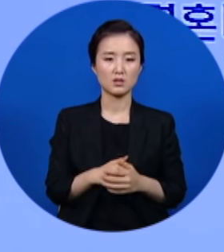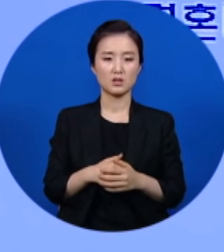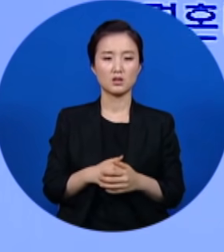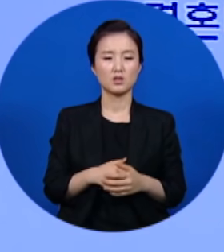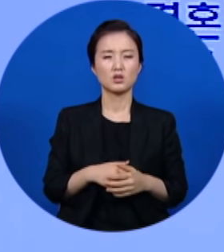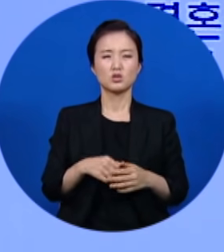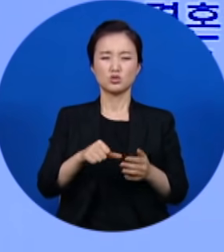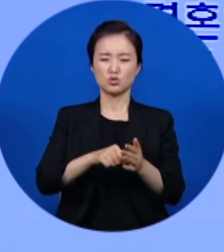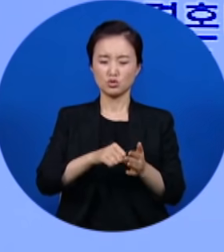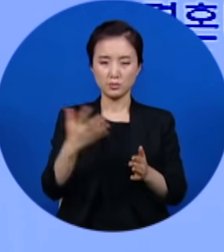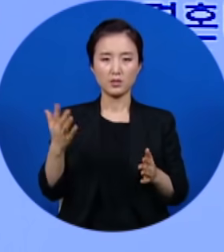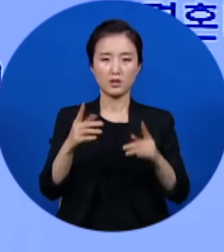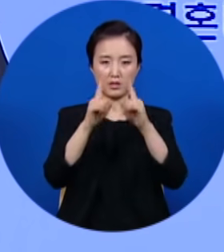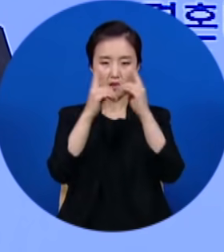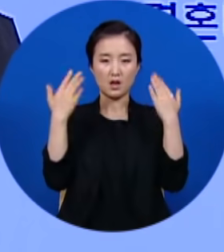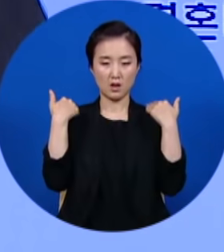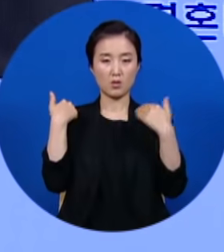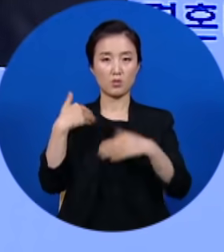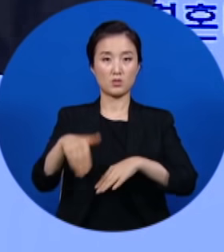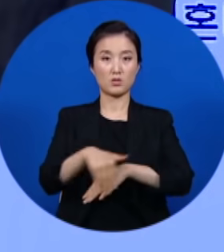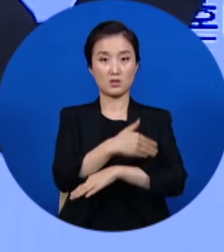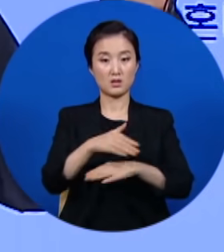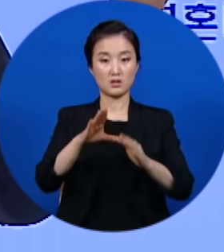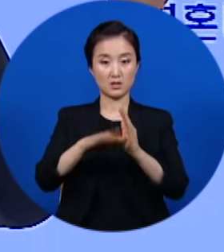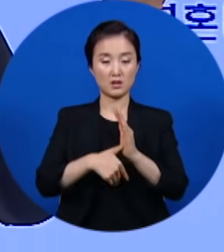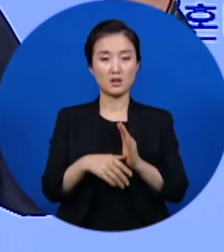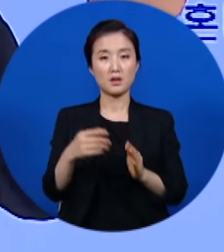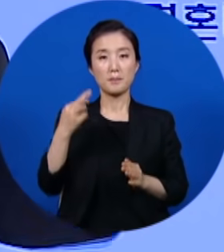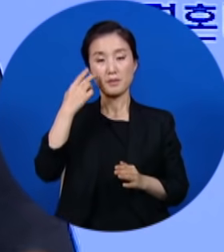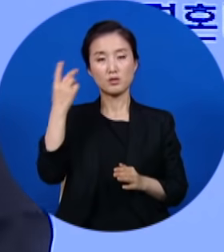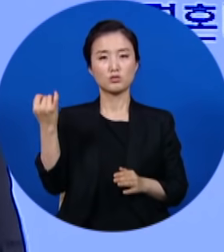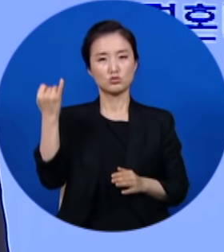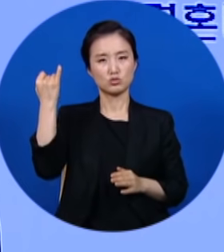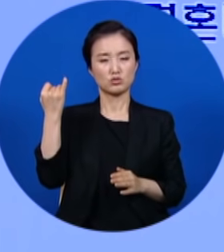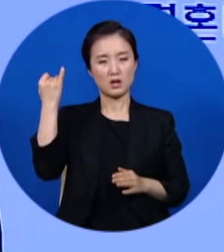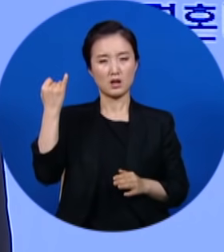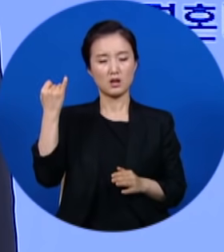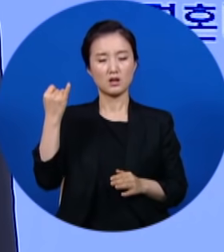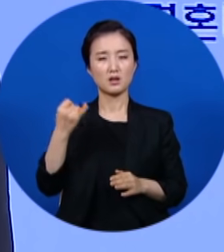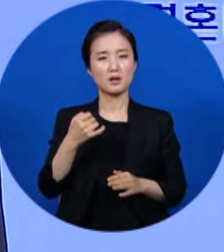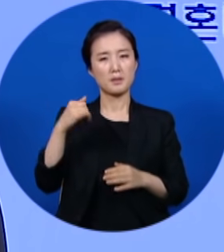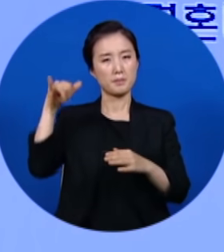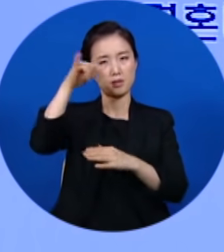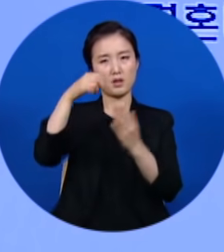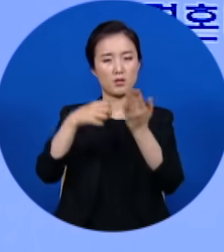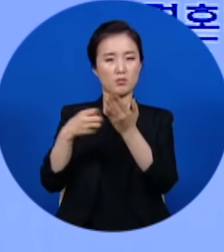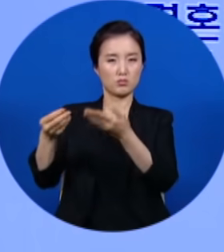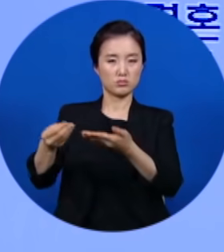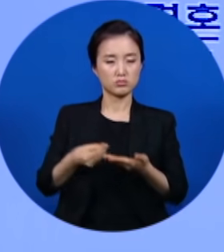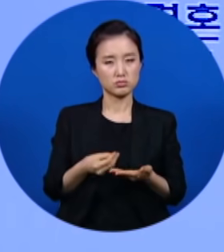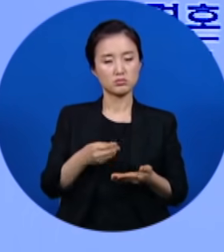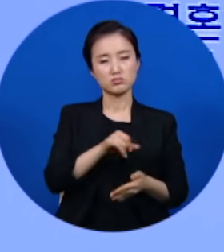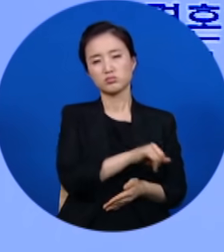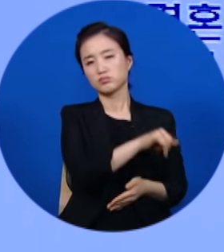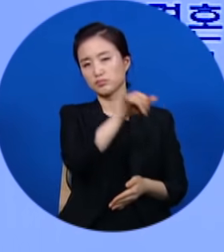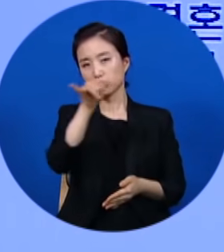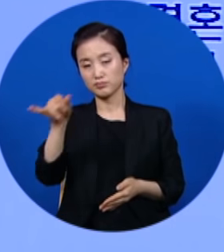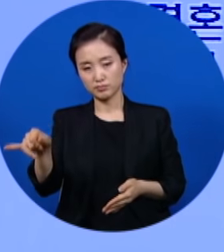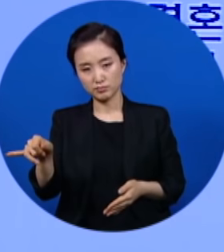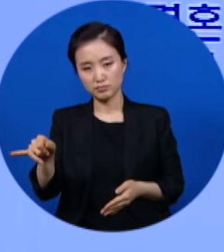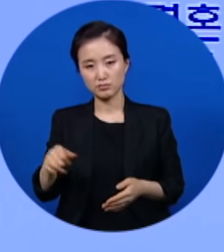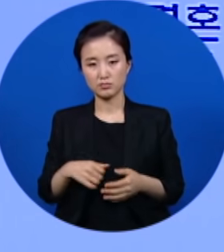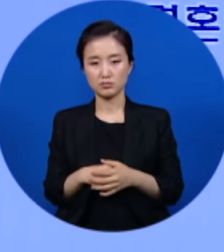2학년 때 미국에 있는 누나가 비교표를 보내 줘 가지고 유학을 갔답니다 1 키가 재나 가지고